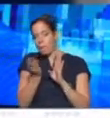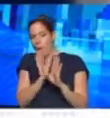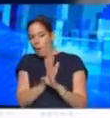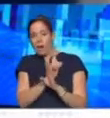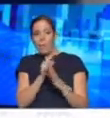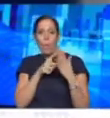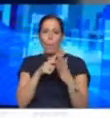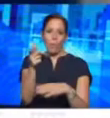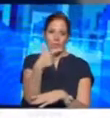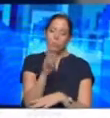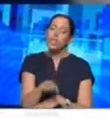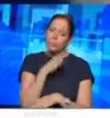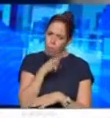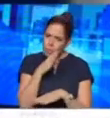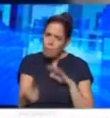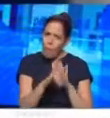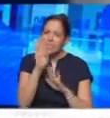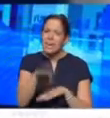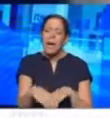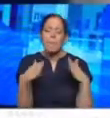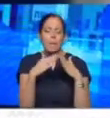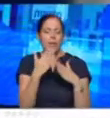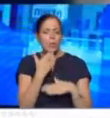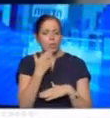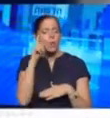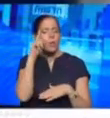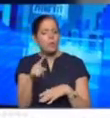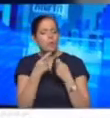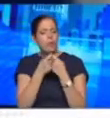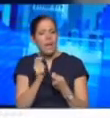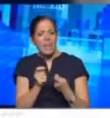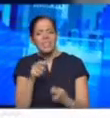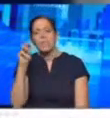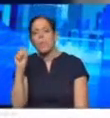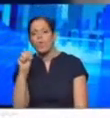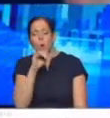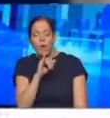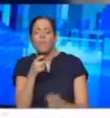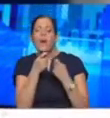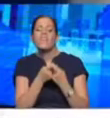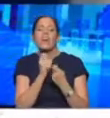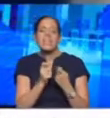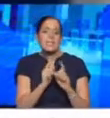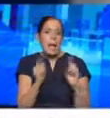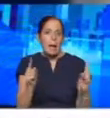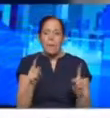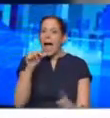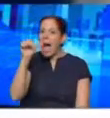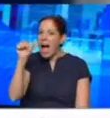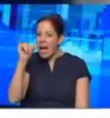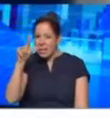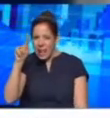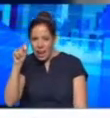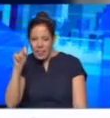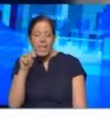יש בעיות עם החוק הזה, גם בבית היהודי אנחנו יודעים, חבר הכנסת מוטי יוגב, גם חברי כנסת אחרים, הילד שקד מנסה לדחות אותו